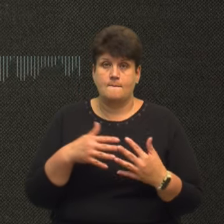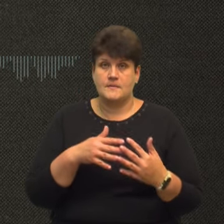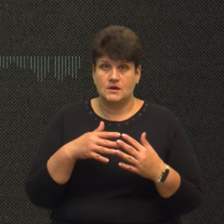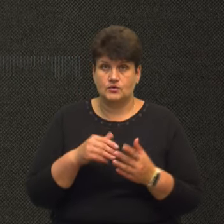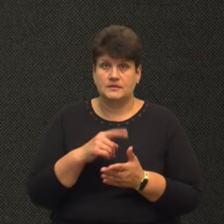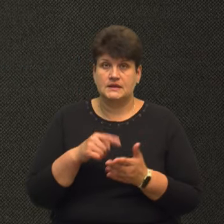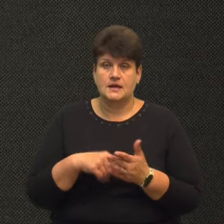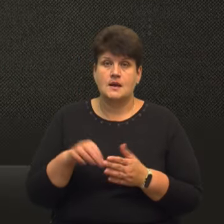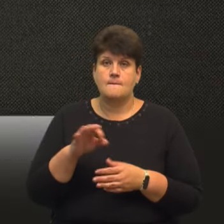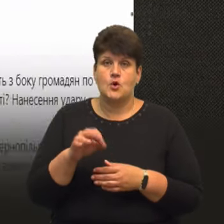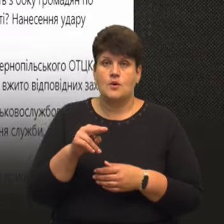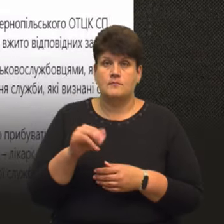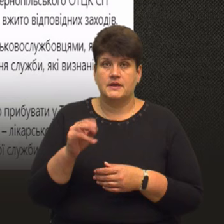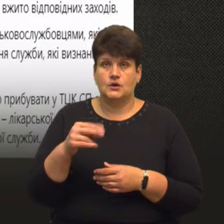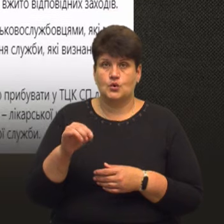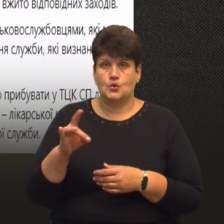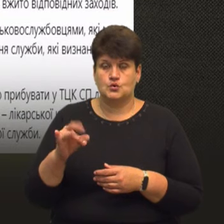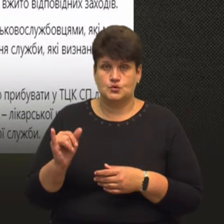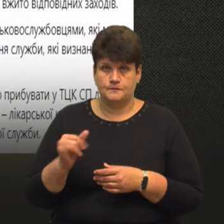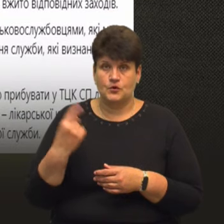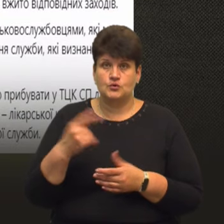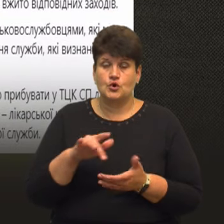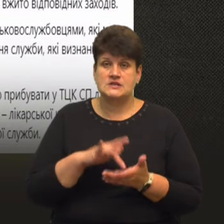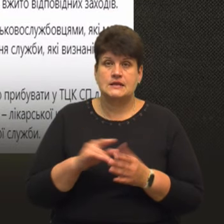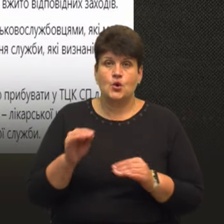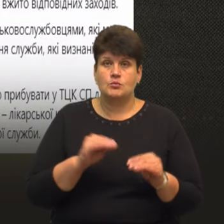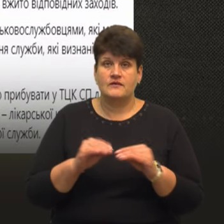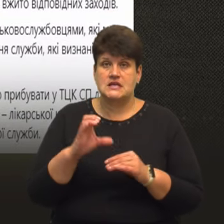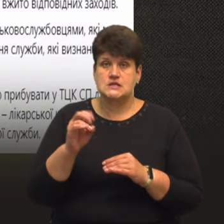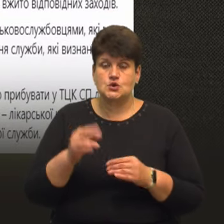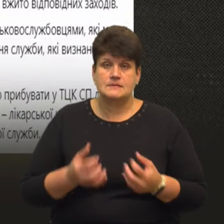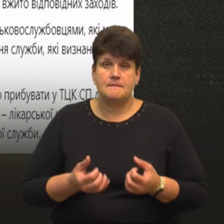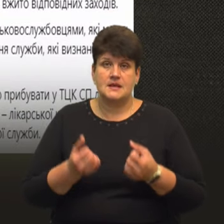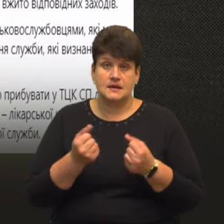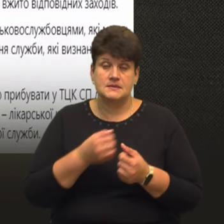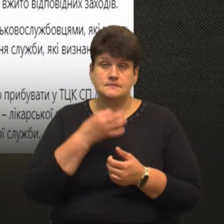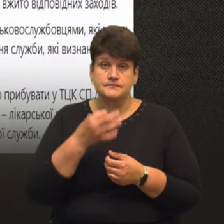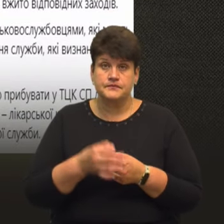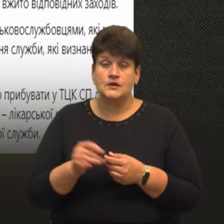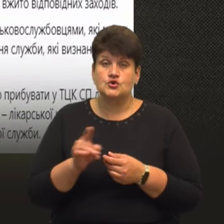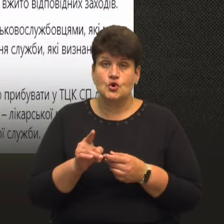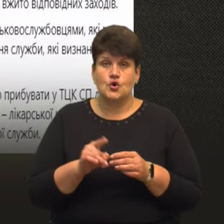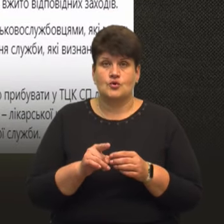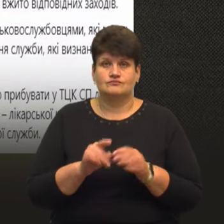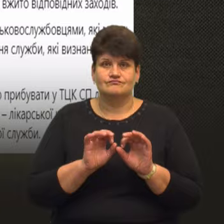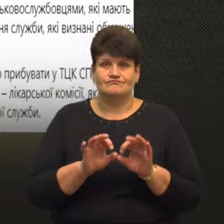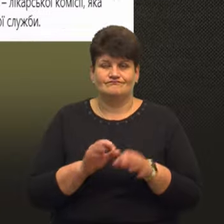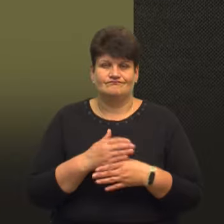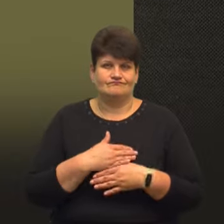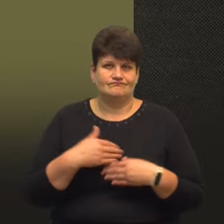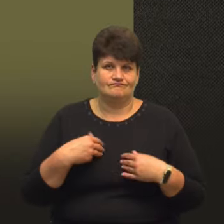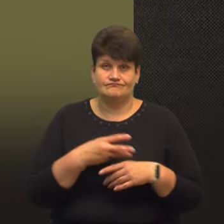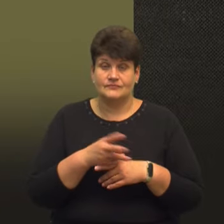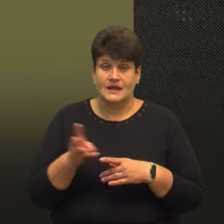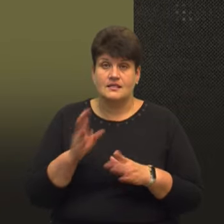про підозру в обласному центрі комплектування та соціальної підтримки повідомили що коментарів на камеру не дають на Facebook